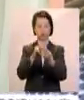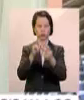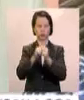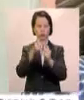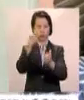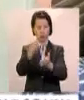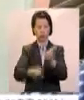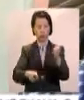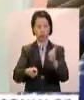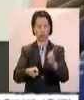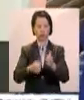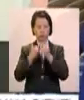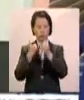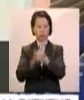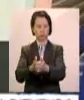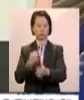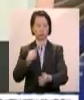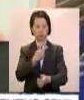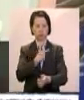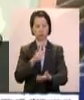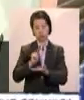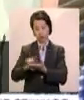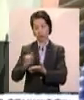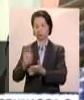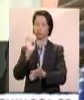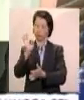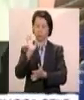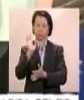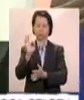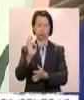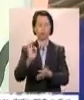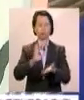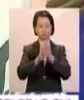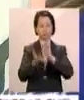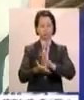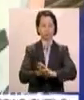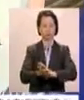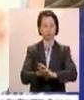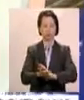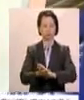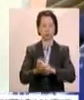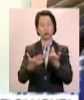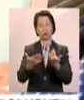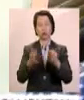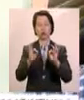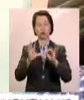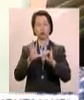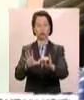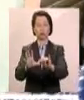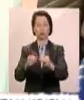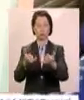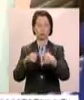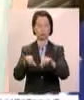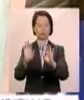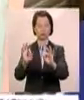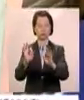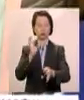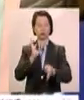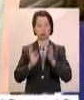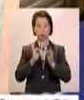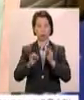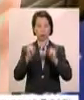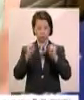harga yang ikut pada kami punya pendapatan kan. Jadi so far kekalkan lah cara macam ni kan. Sebab kalau